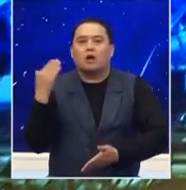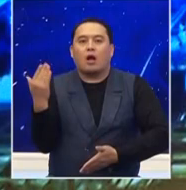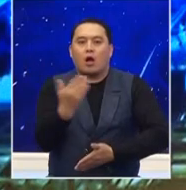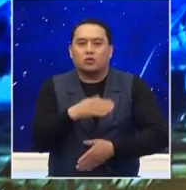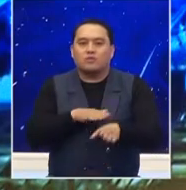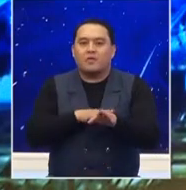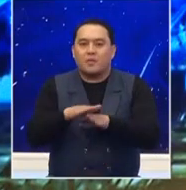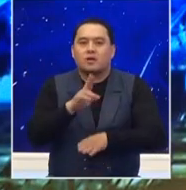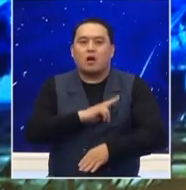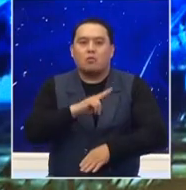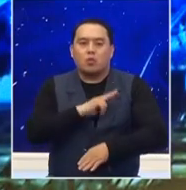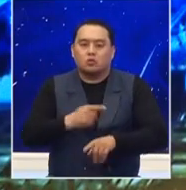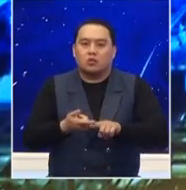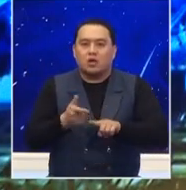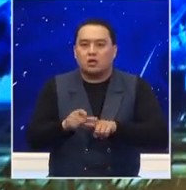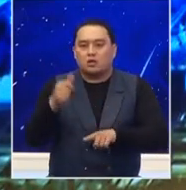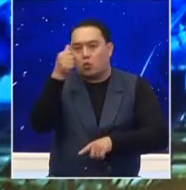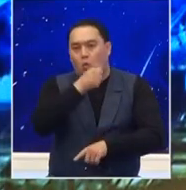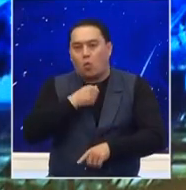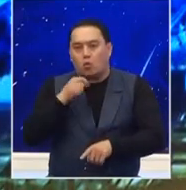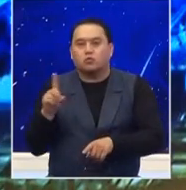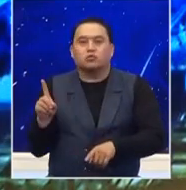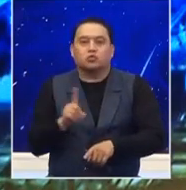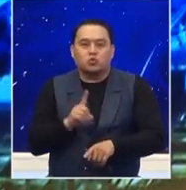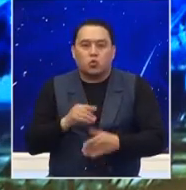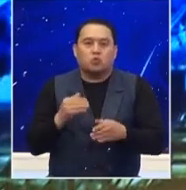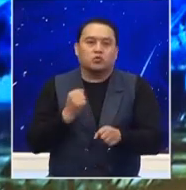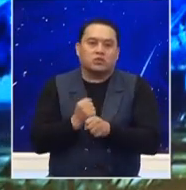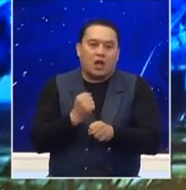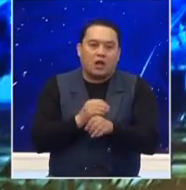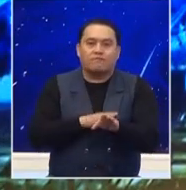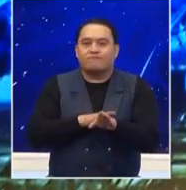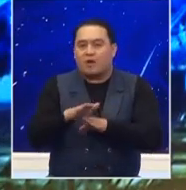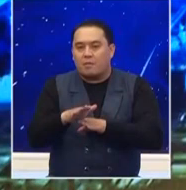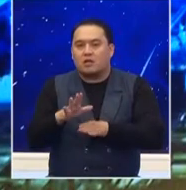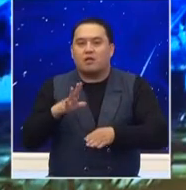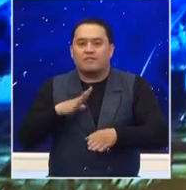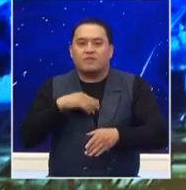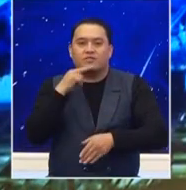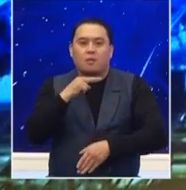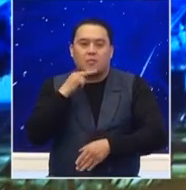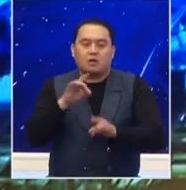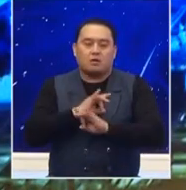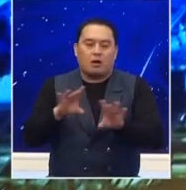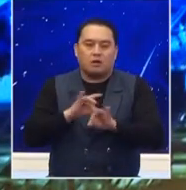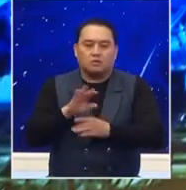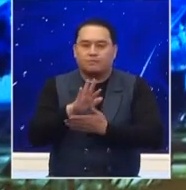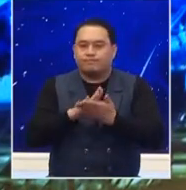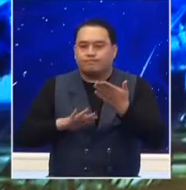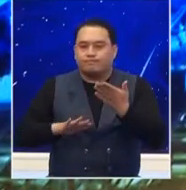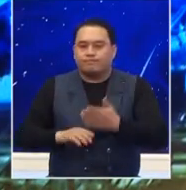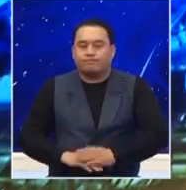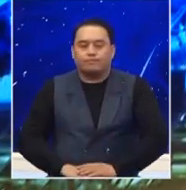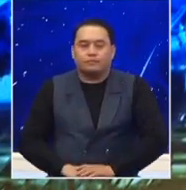доложили о проведенной работе за этот год. О том, что уже сделано и на что необходимо уделить внимание, расскажет Ануар